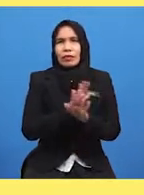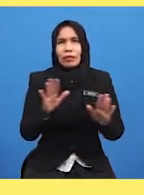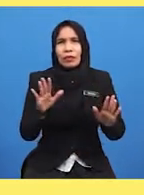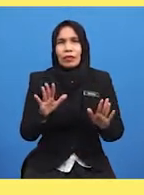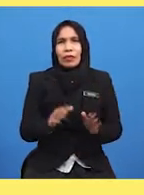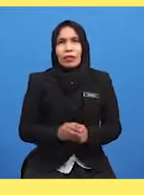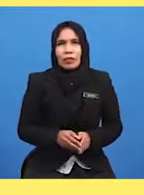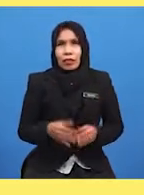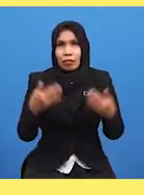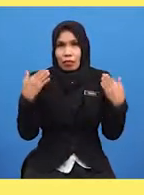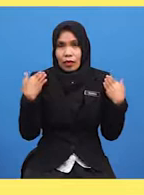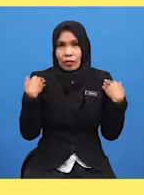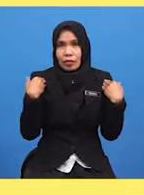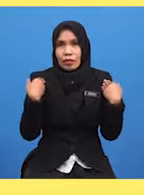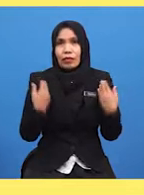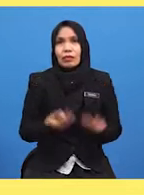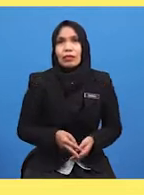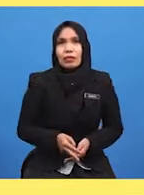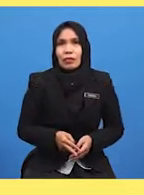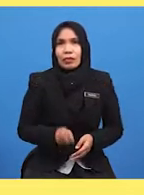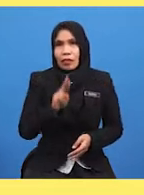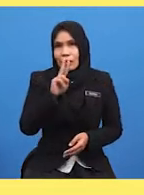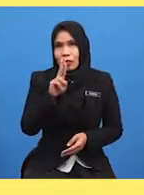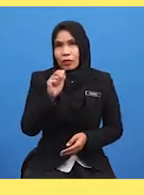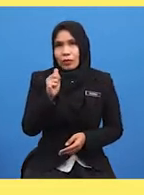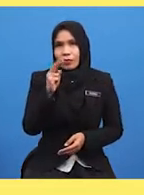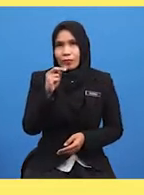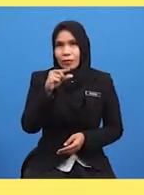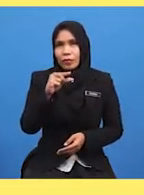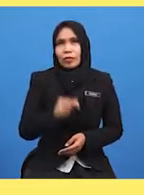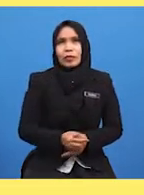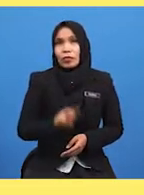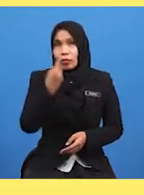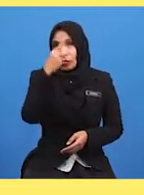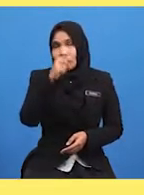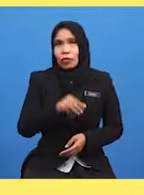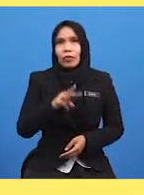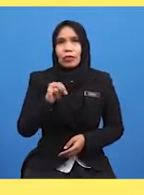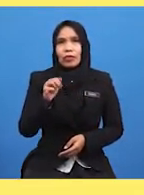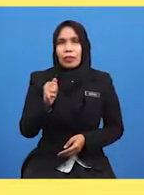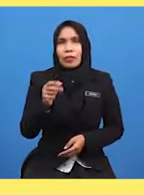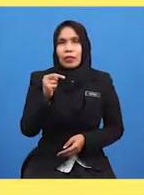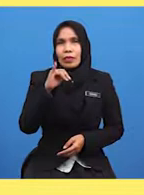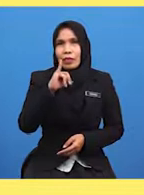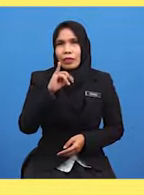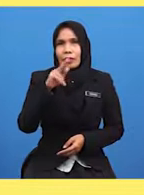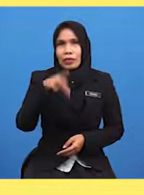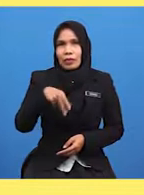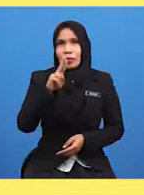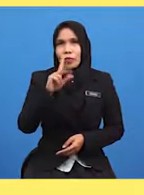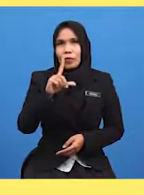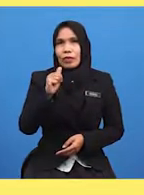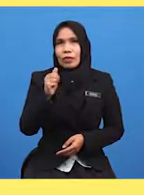mempunyai ruang melakukan manipulasi hal ini Demikian Trada paham tidak berlaku kekacauan dalam